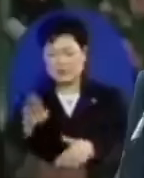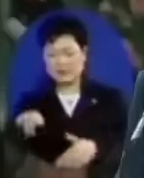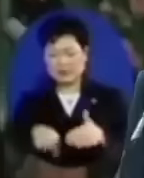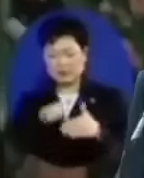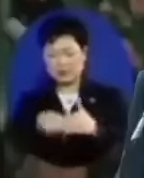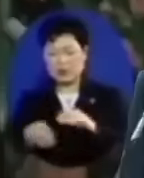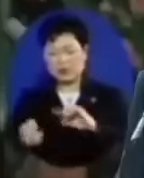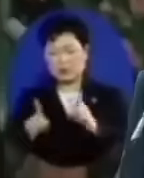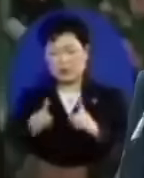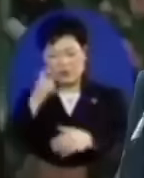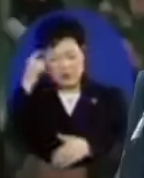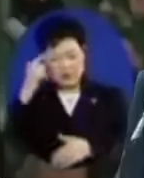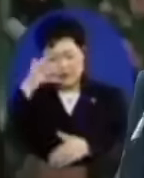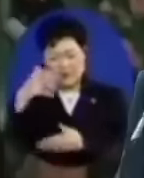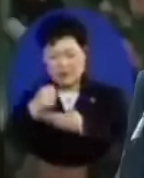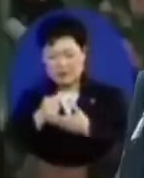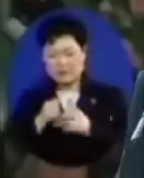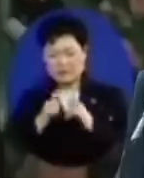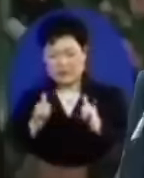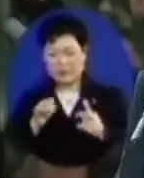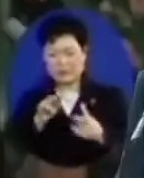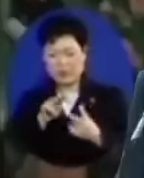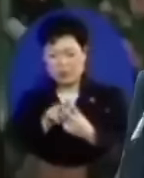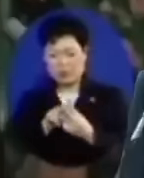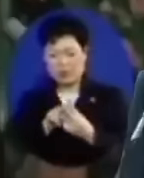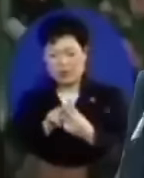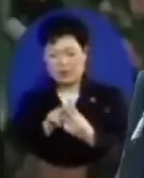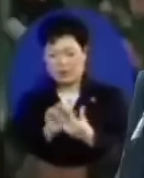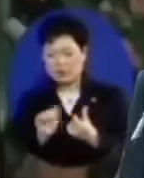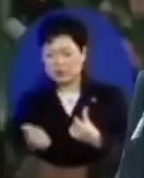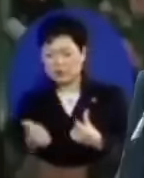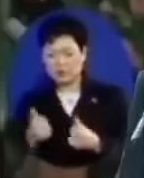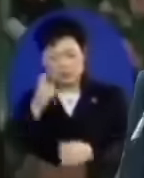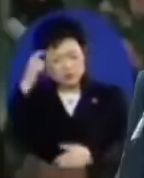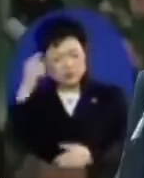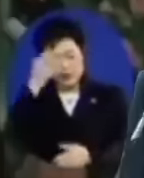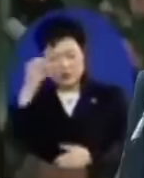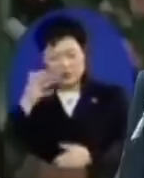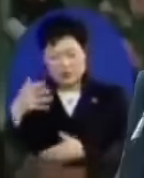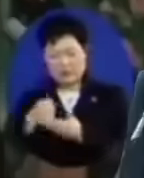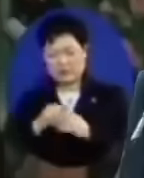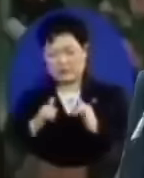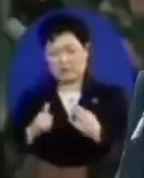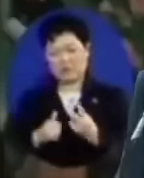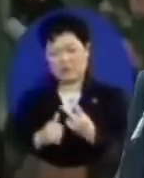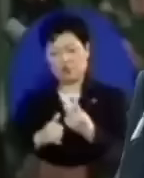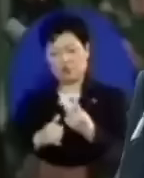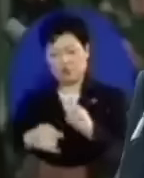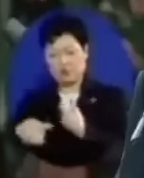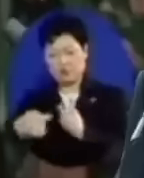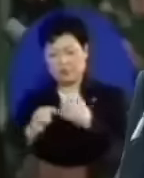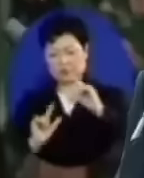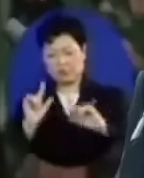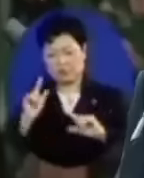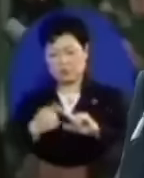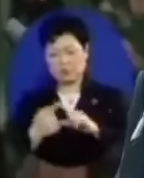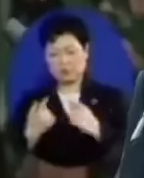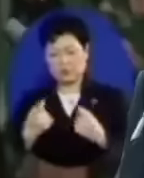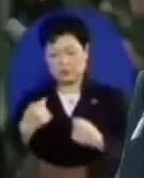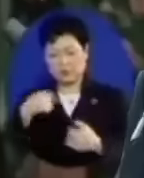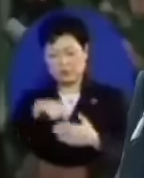속에 부활한 영을 가진 사람과 죽은 영을 가진 사람하고 겉은 같아 보여도 속은 같지